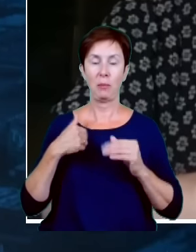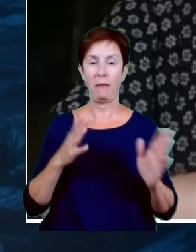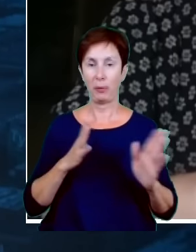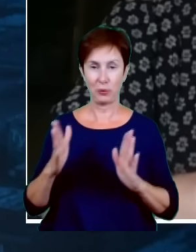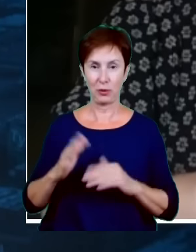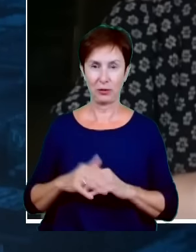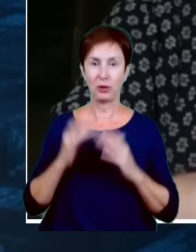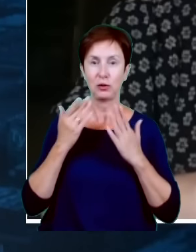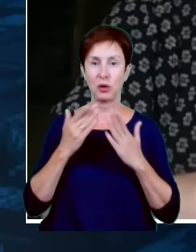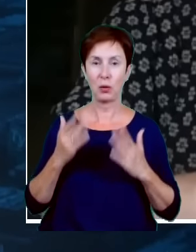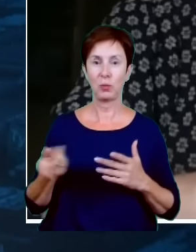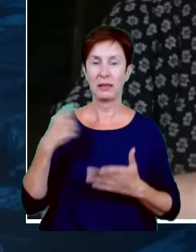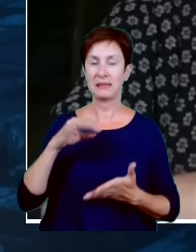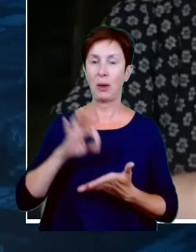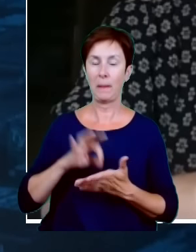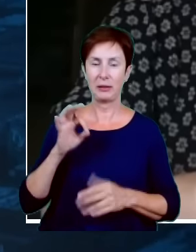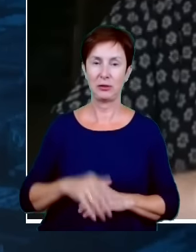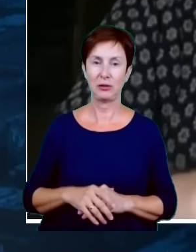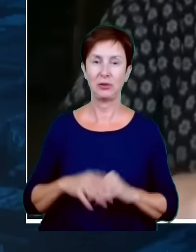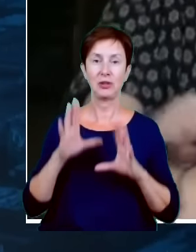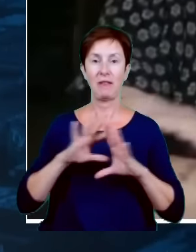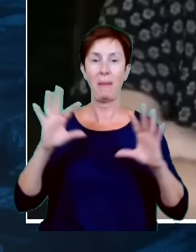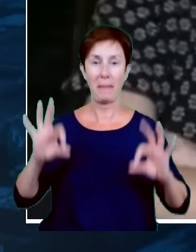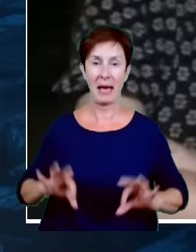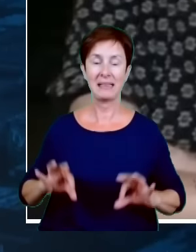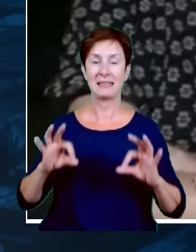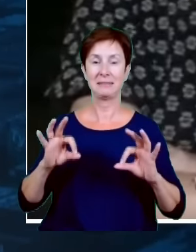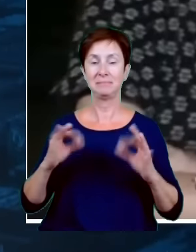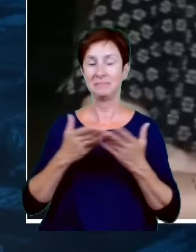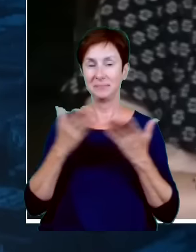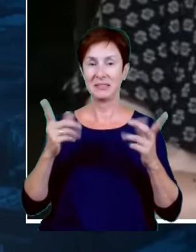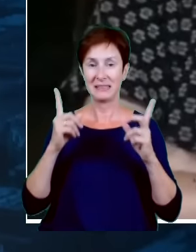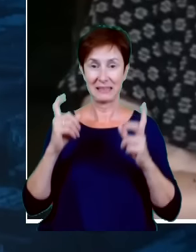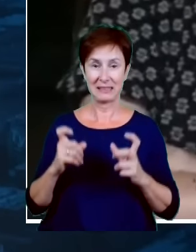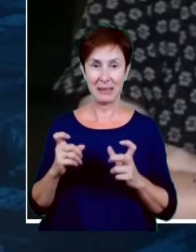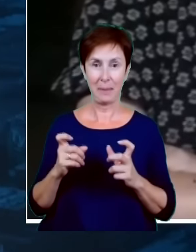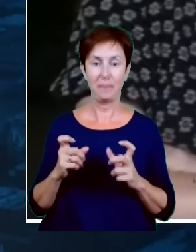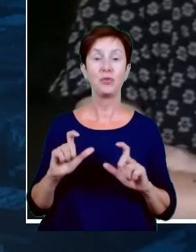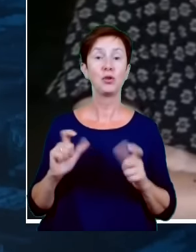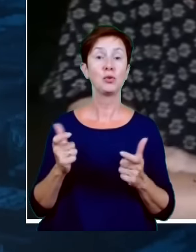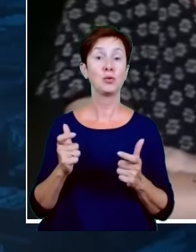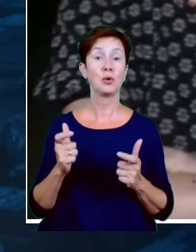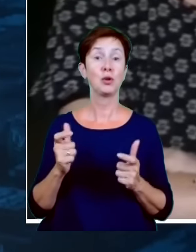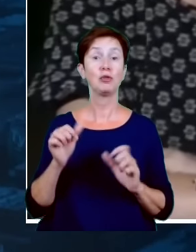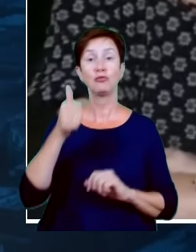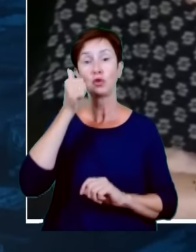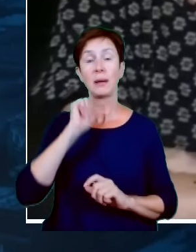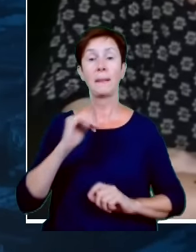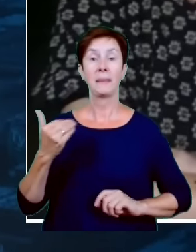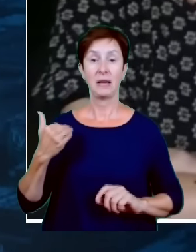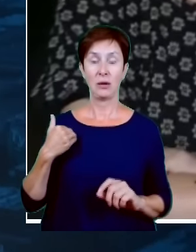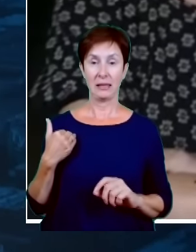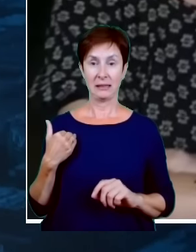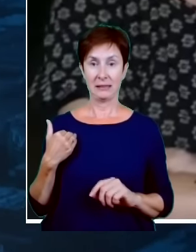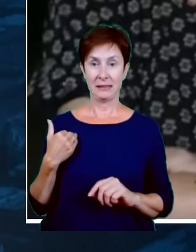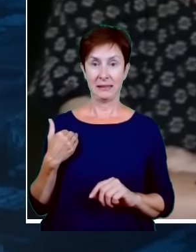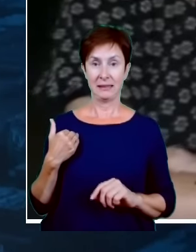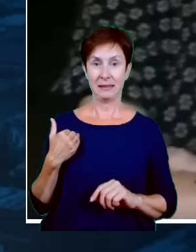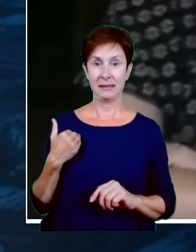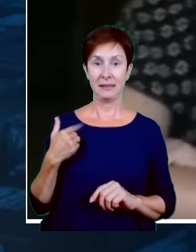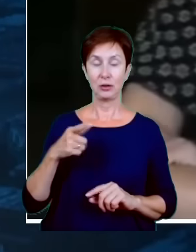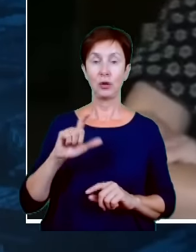dziękuję za obecność Szanowne panie dobra rozpoczynamy program a rozpoczynamy od tego co działo się wczoraj bo to co się działo to